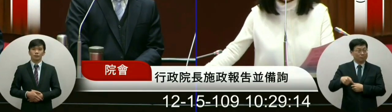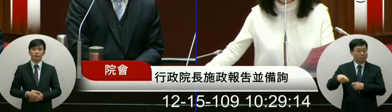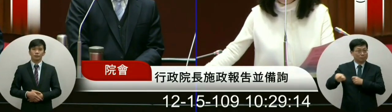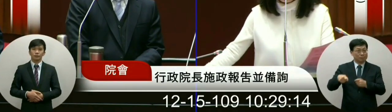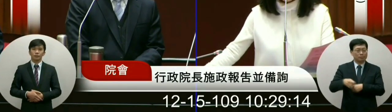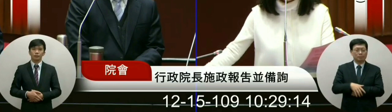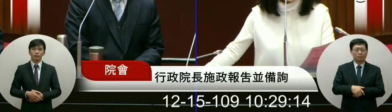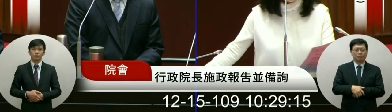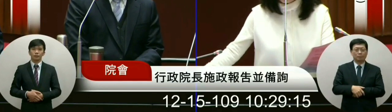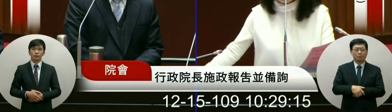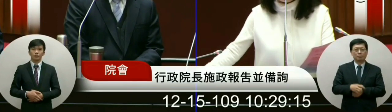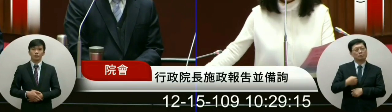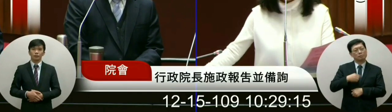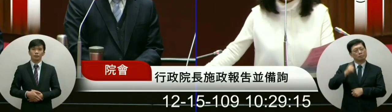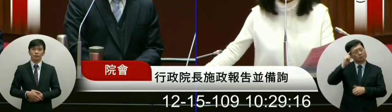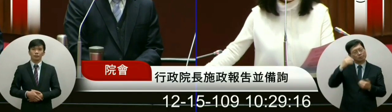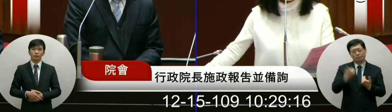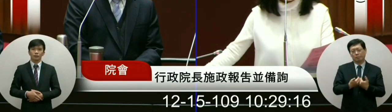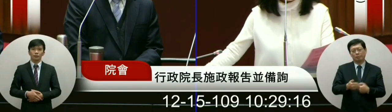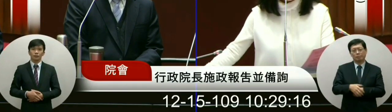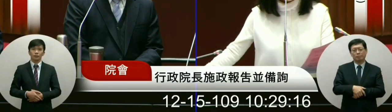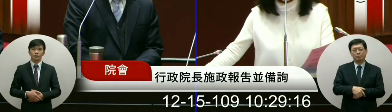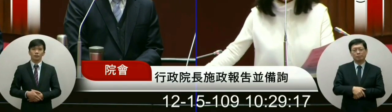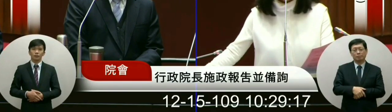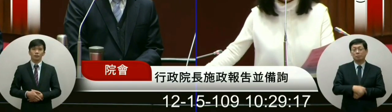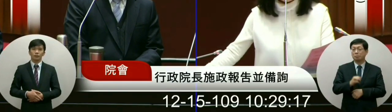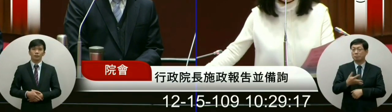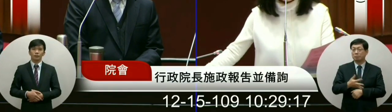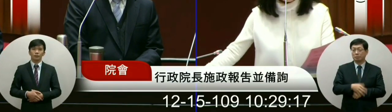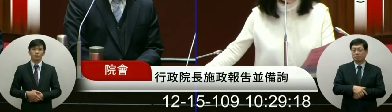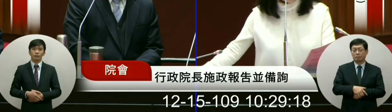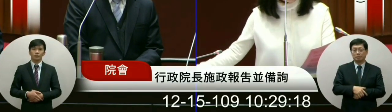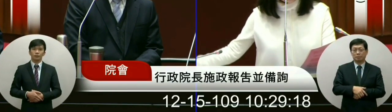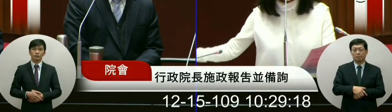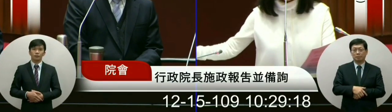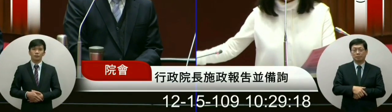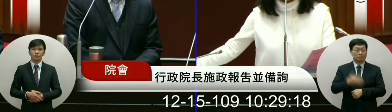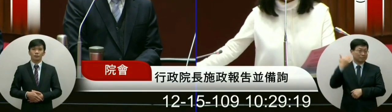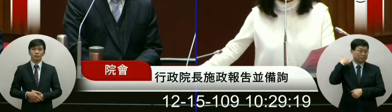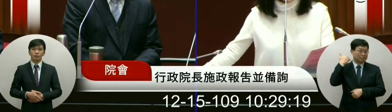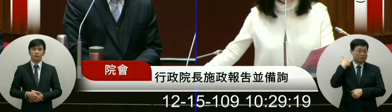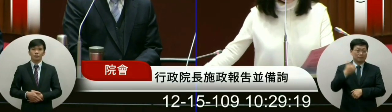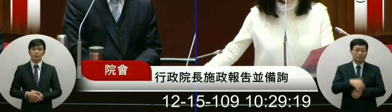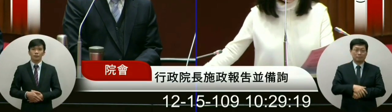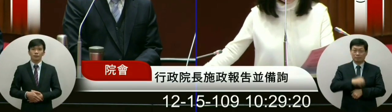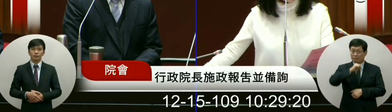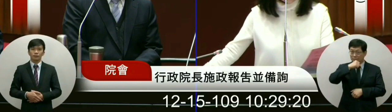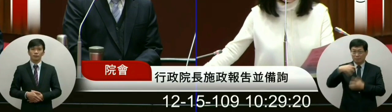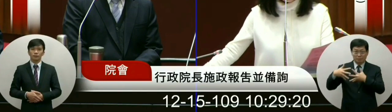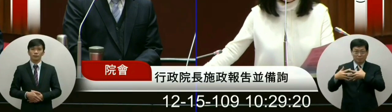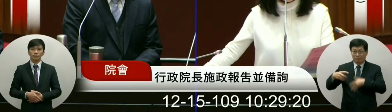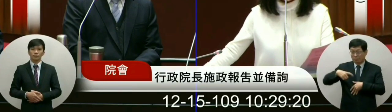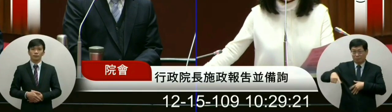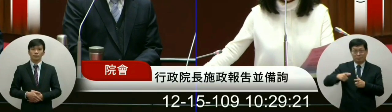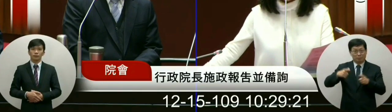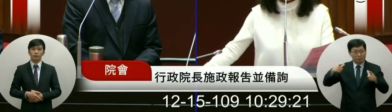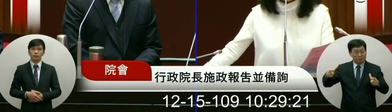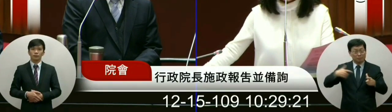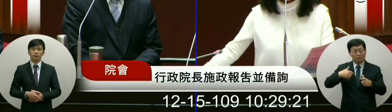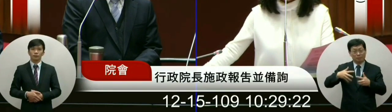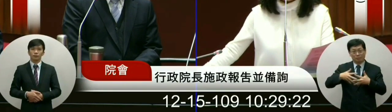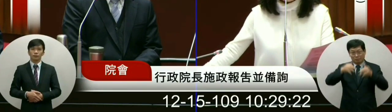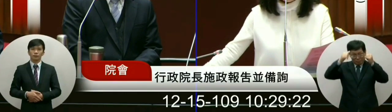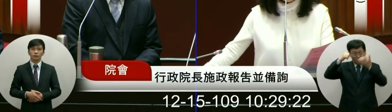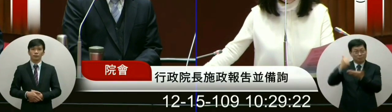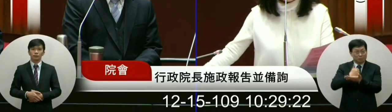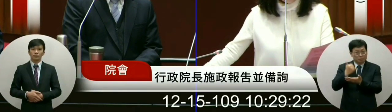略我也没有办法认同。原因是因为当年台美扩大美牛进口